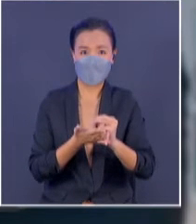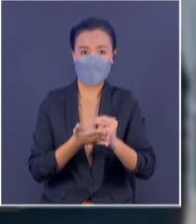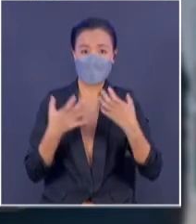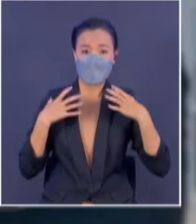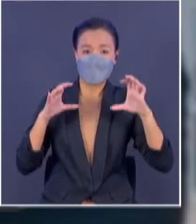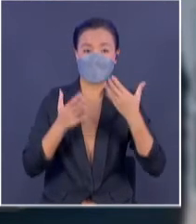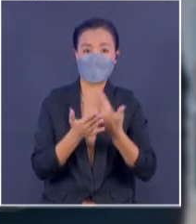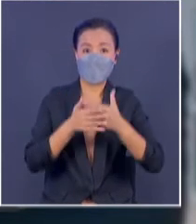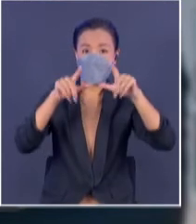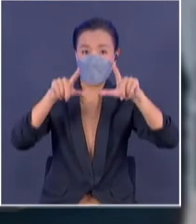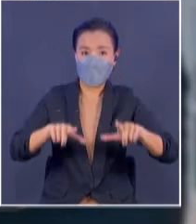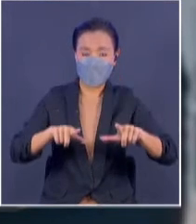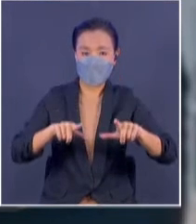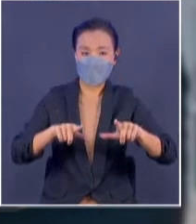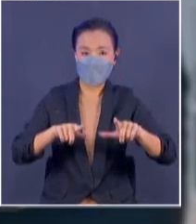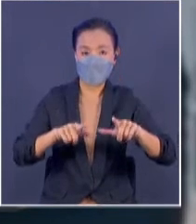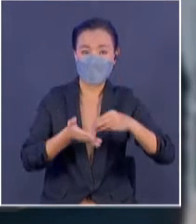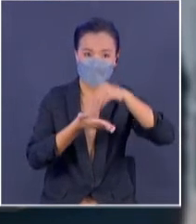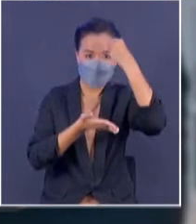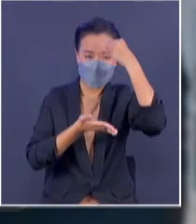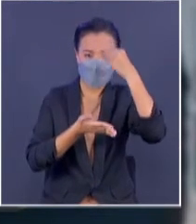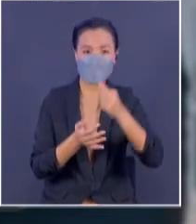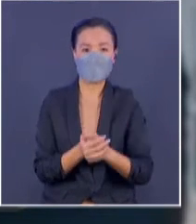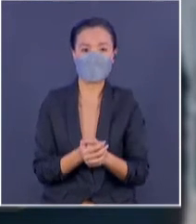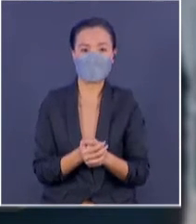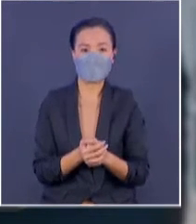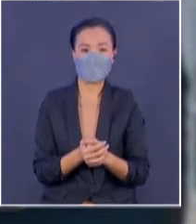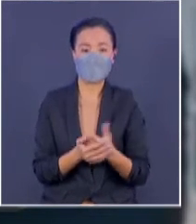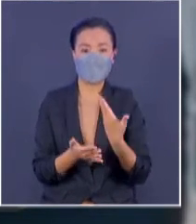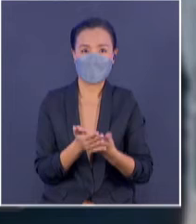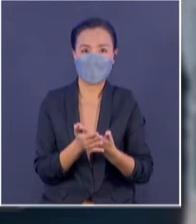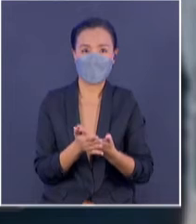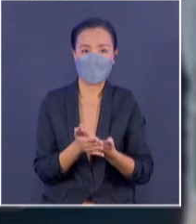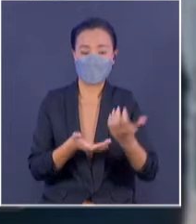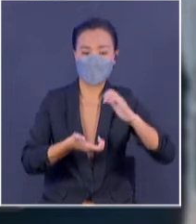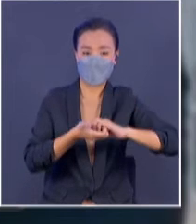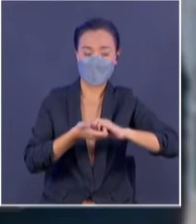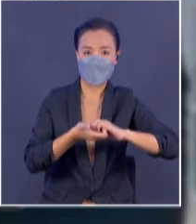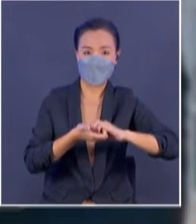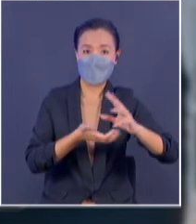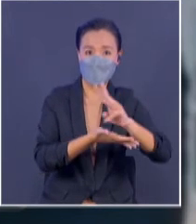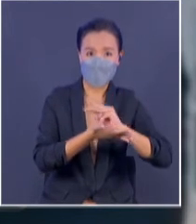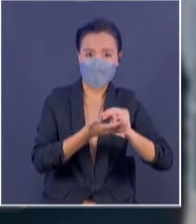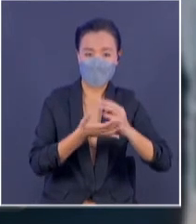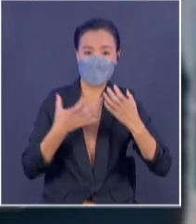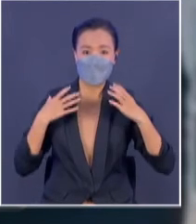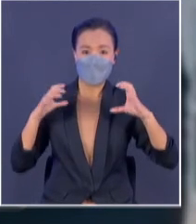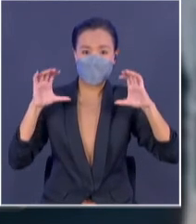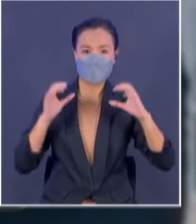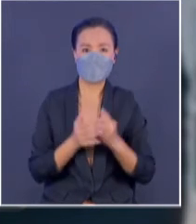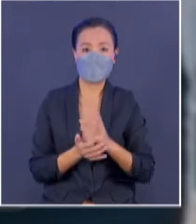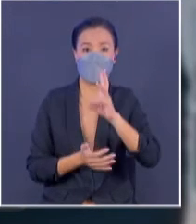นลดค่าเล่าเรียนค่าธรรมเนียมการศึกษาลักษณะร่วมจ่ายระหว่างรัฐและก็สถาบันอุดมศึกษานะคะในอัตร